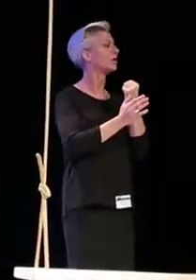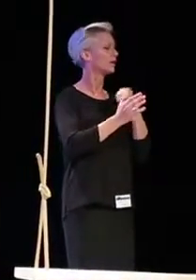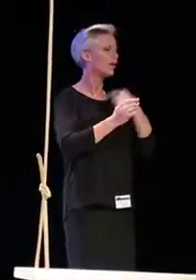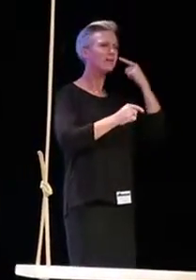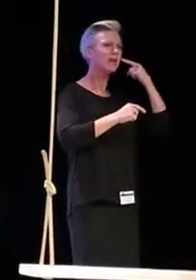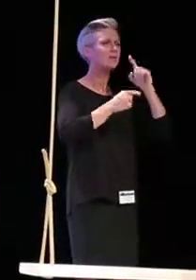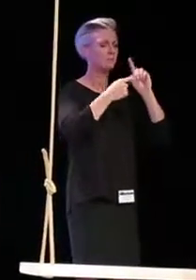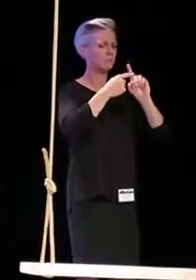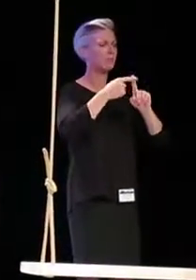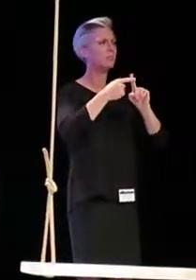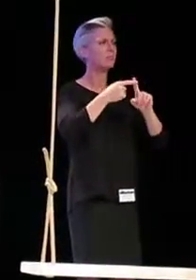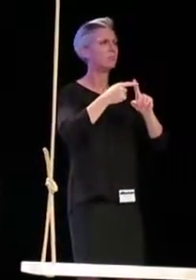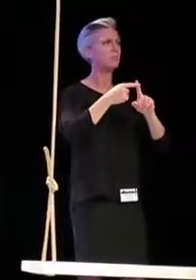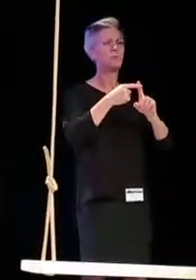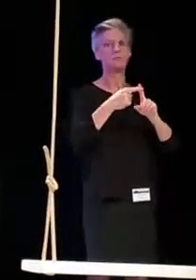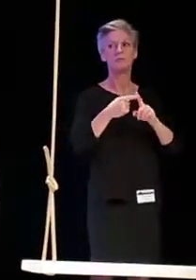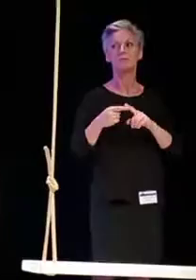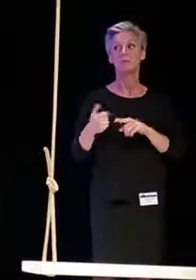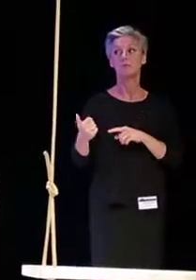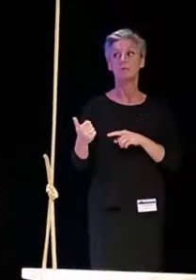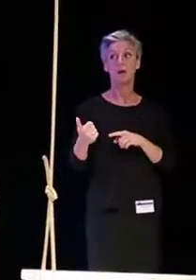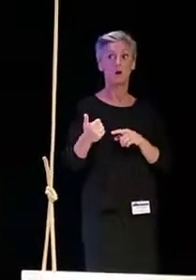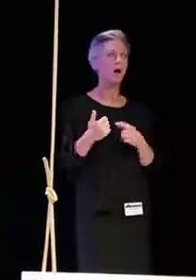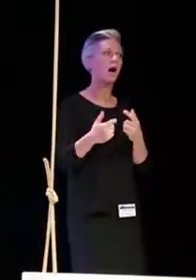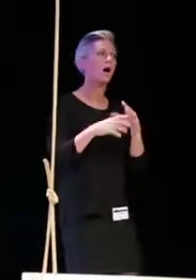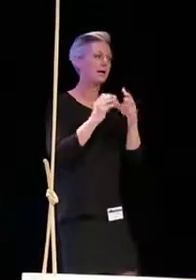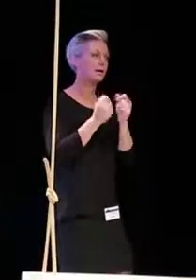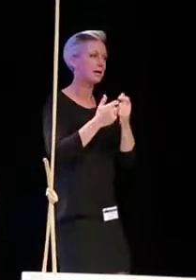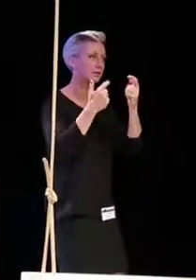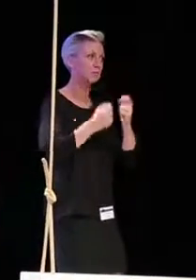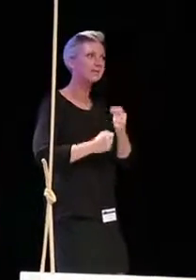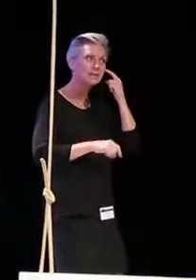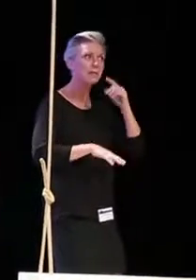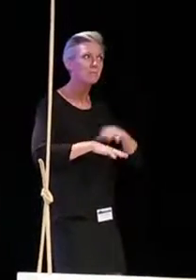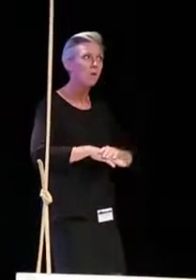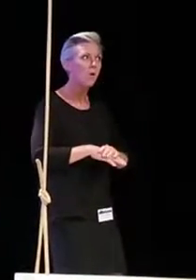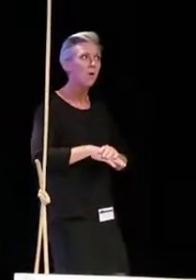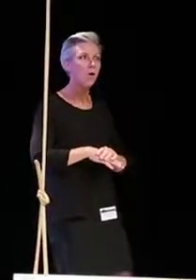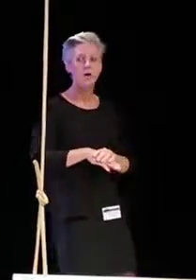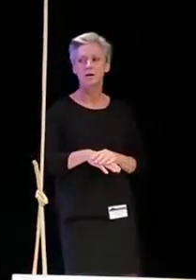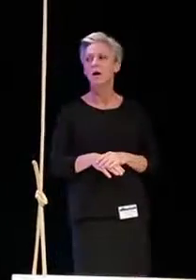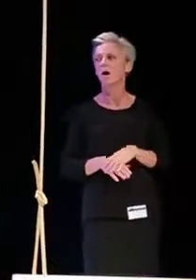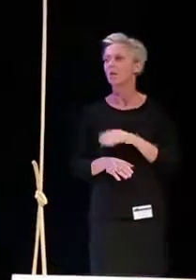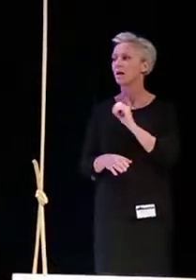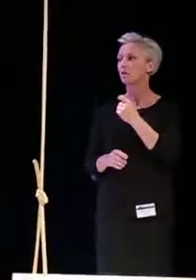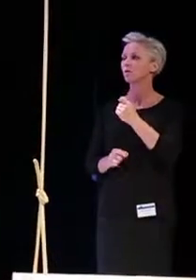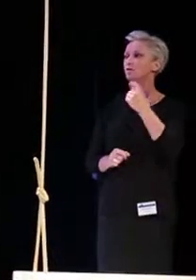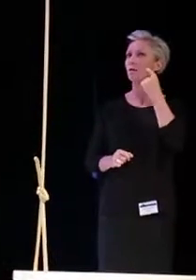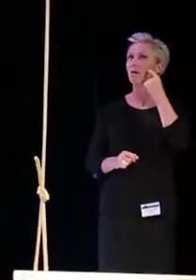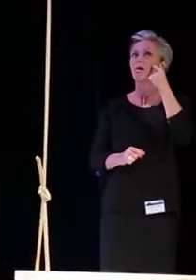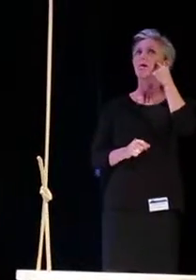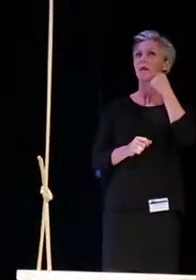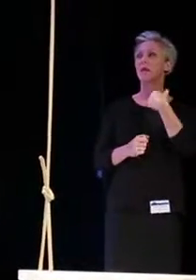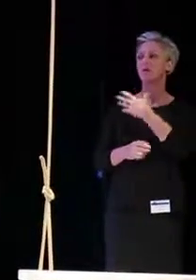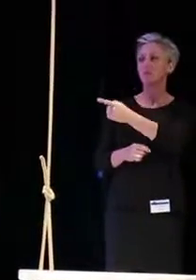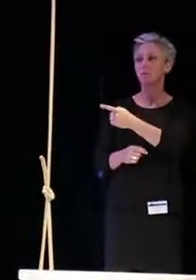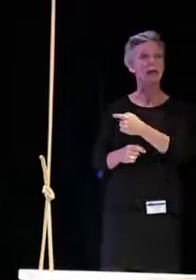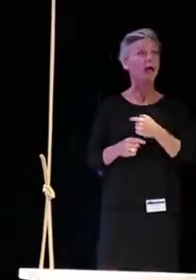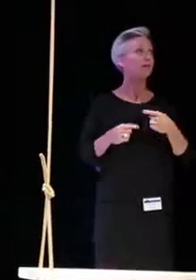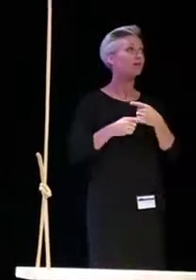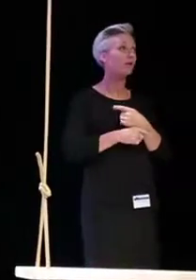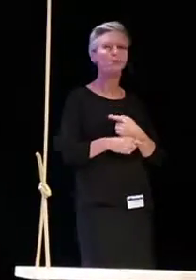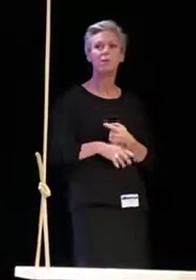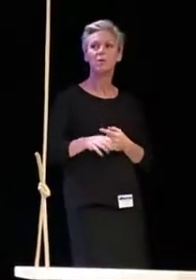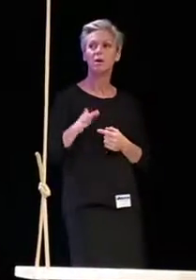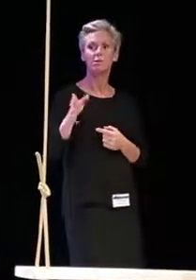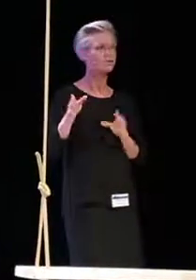Mm. Kör. Allt spelas in, va? Jag är rätt. Om det är någon som spekulerar så är det du. Ja. Nej, det är snart tvärtom. Han är